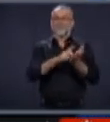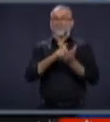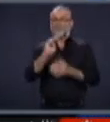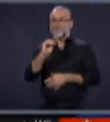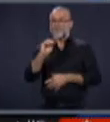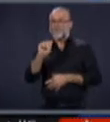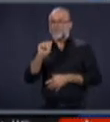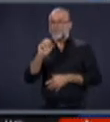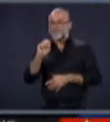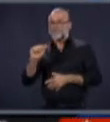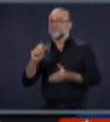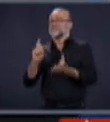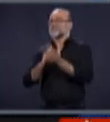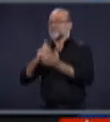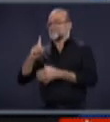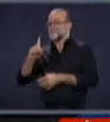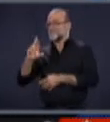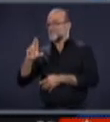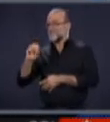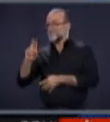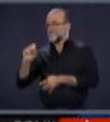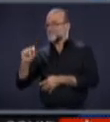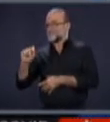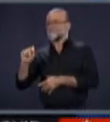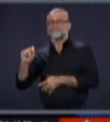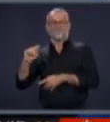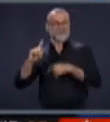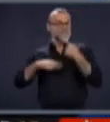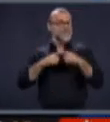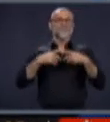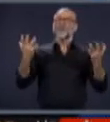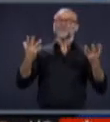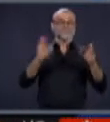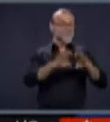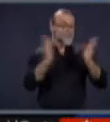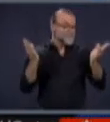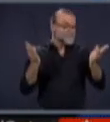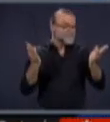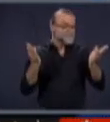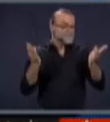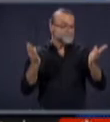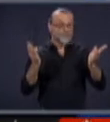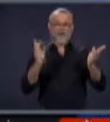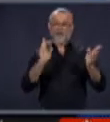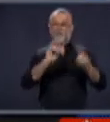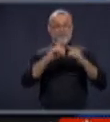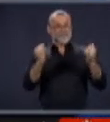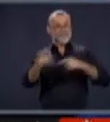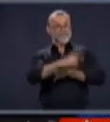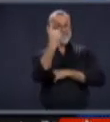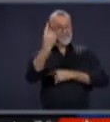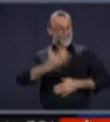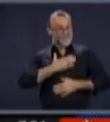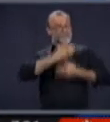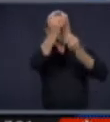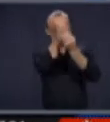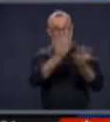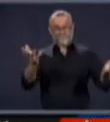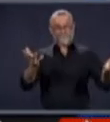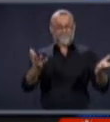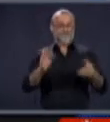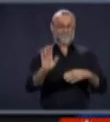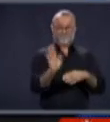Massé et la Dr. Drouin. Et je suis très heureux d'annoncer aujourd'hui que nous avons le feu vert de